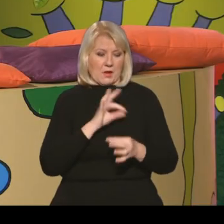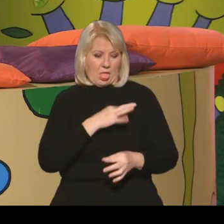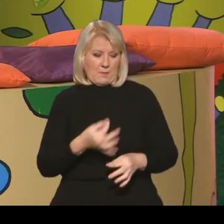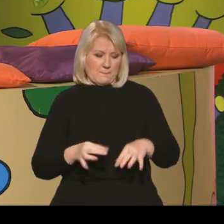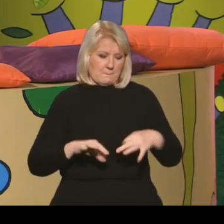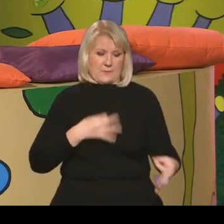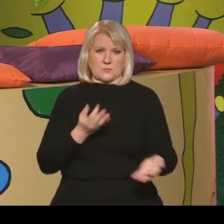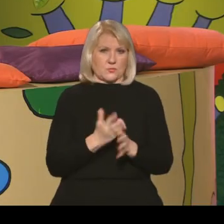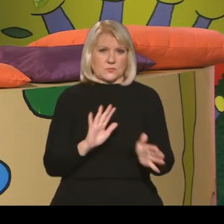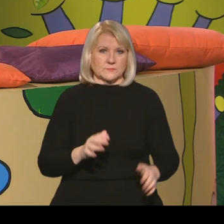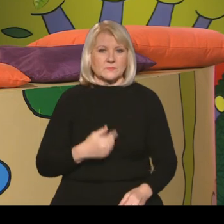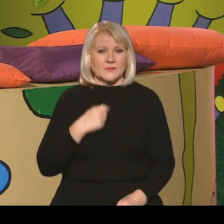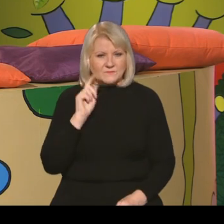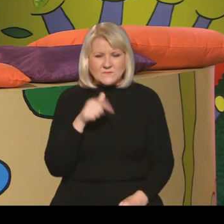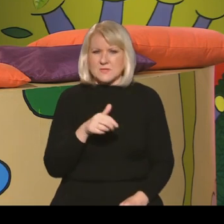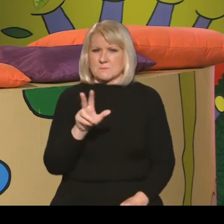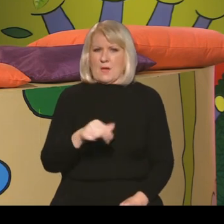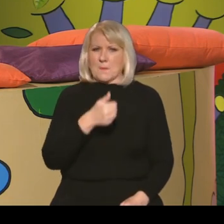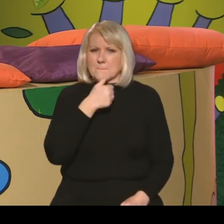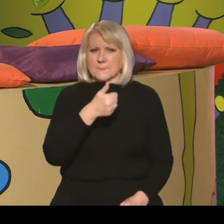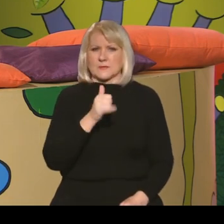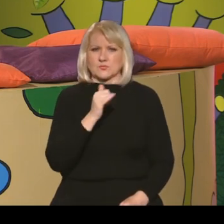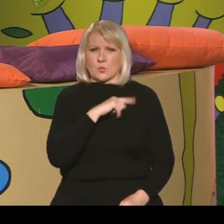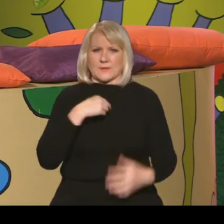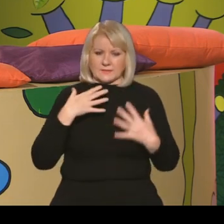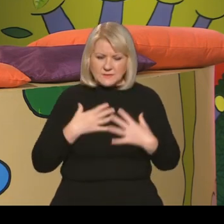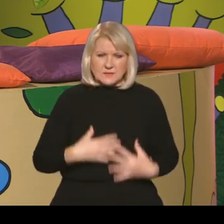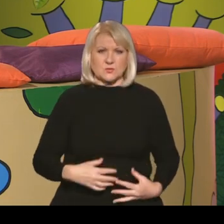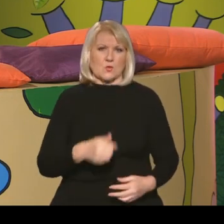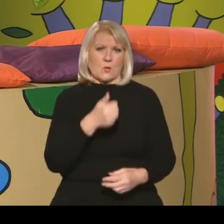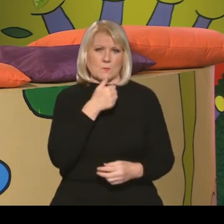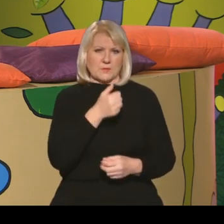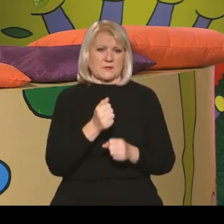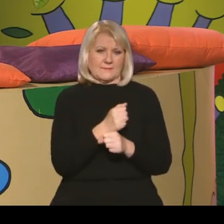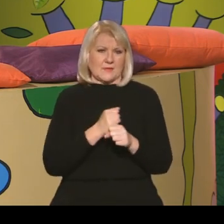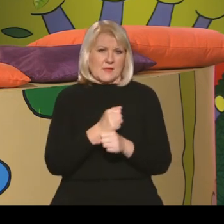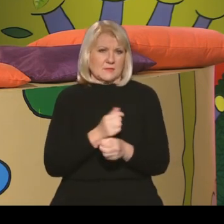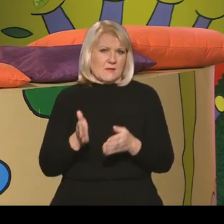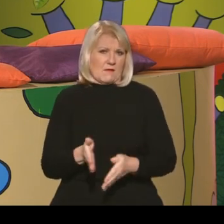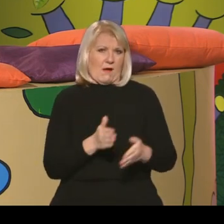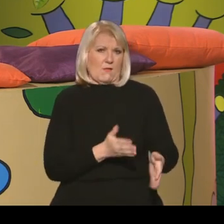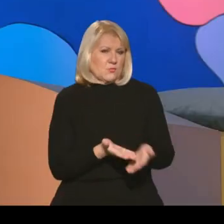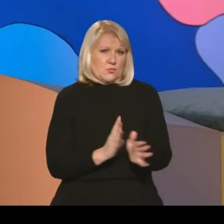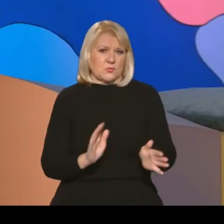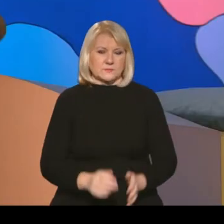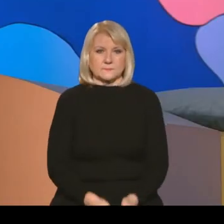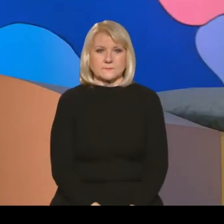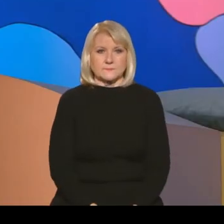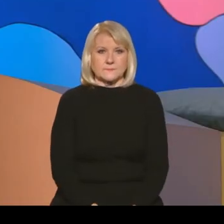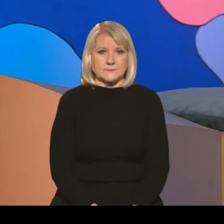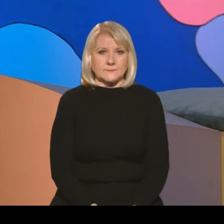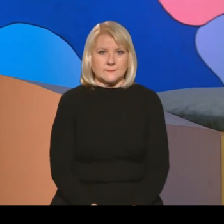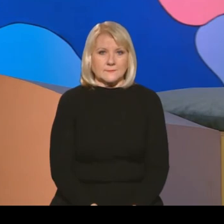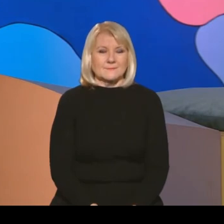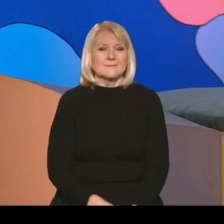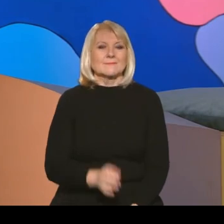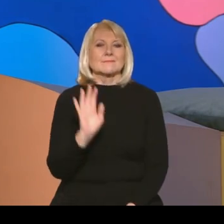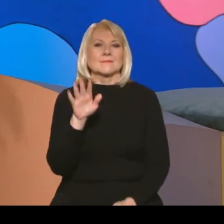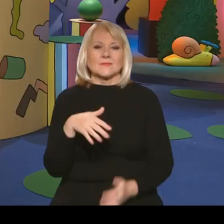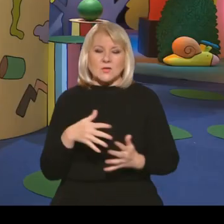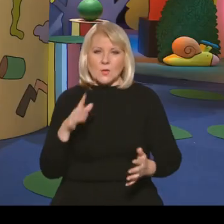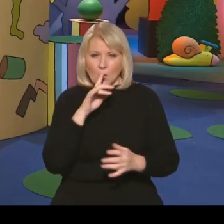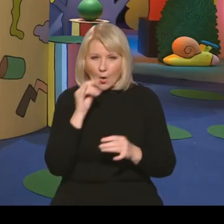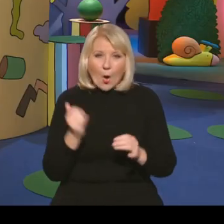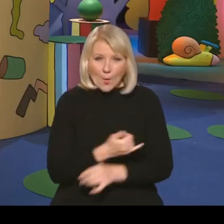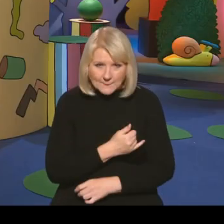My víme, že má jen jedno žluté triko a jedny hnědé kalhoty. To se mýlíte.